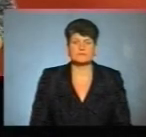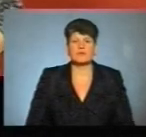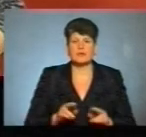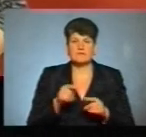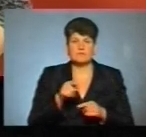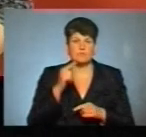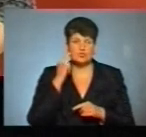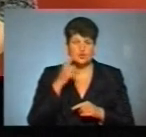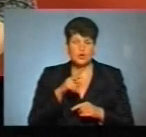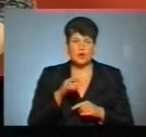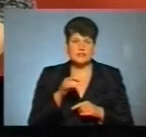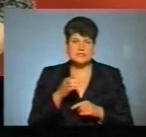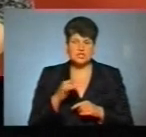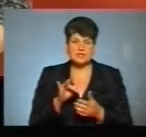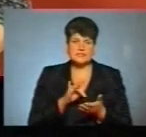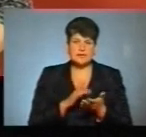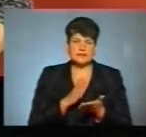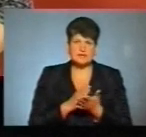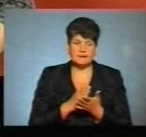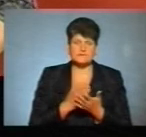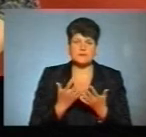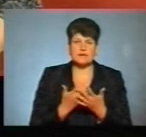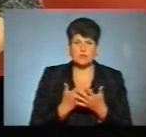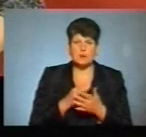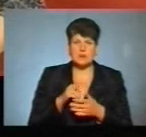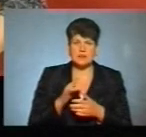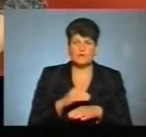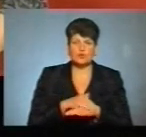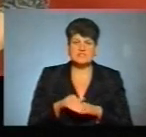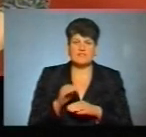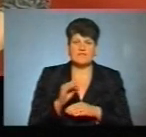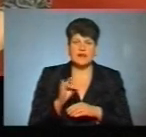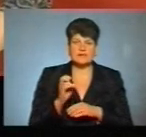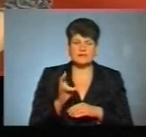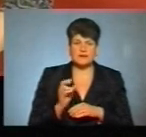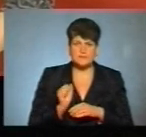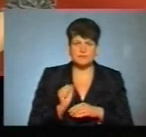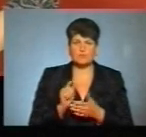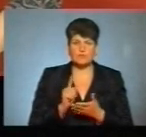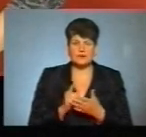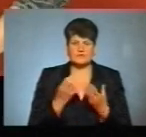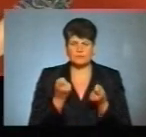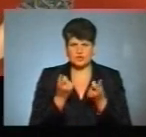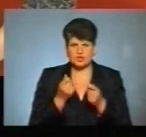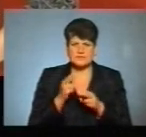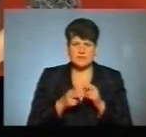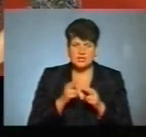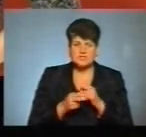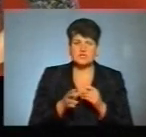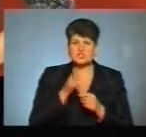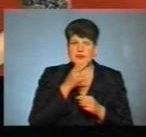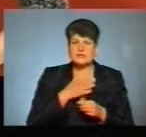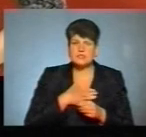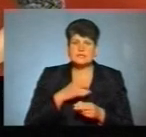Як ми почули, логістичний центр знаходиться в кінопалаці по вулиці Франка. Мусимо вже потрохи завершувати, у нас ефірний